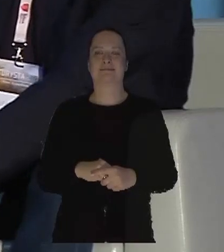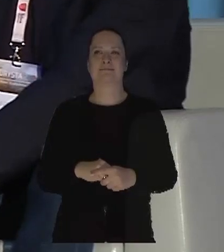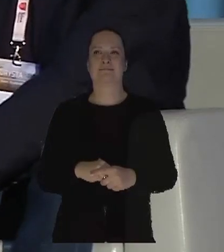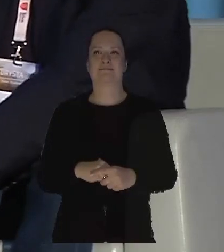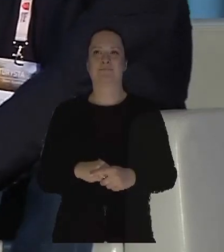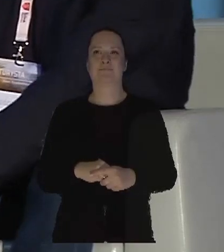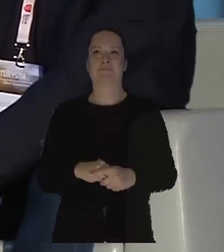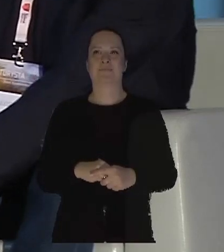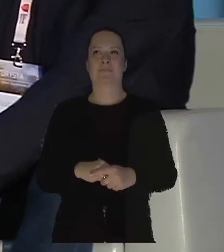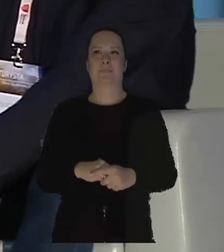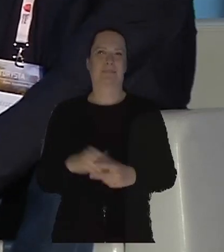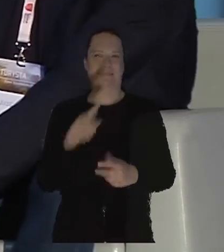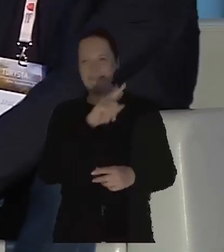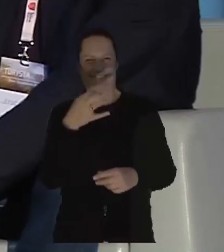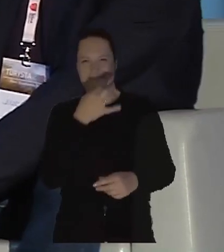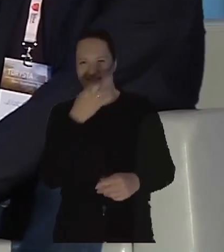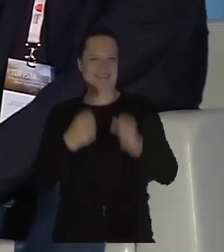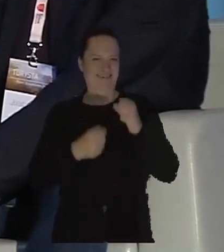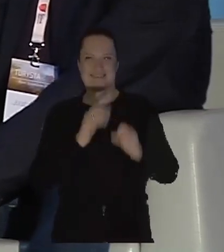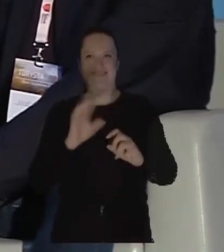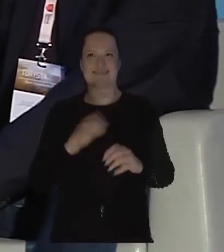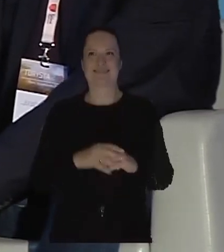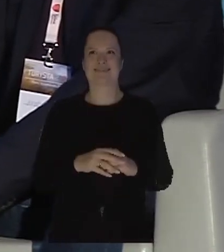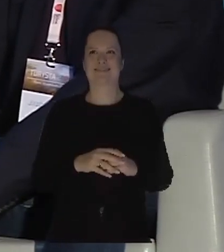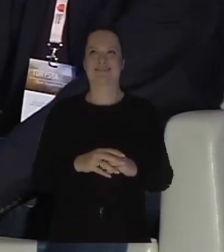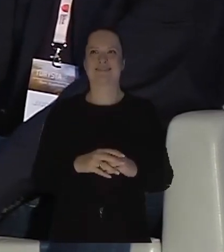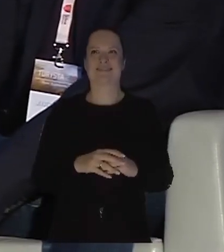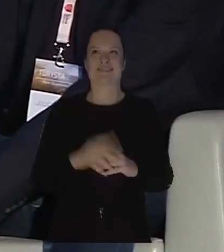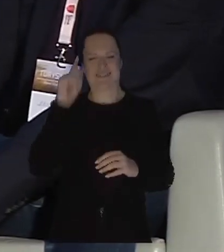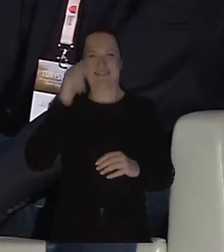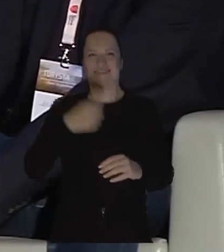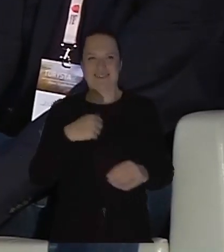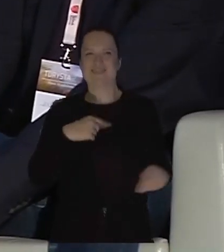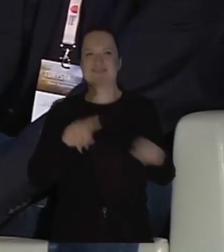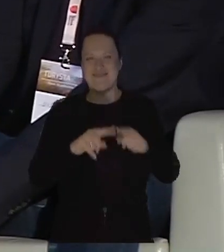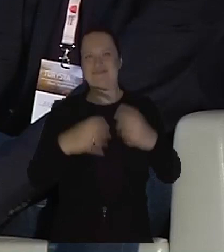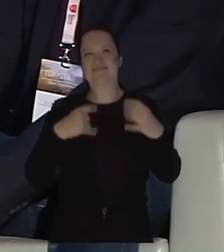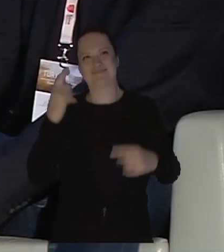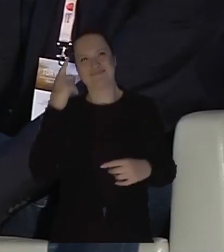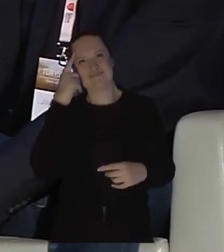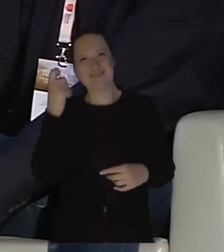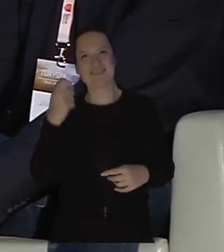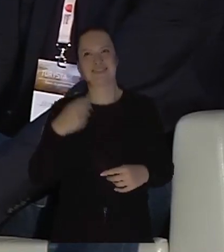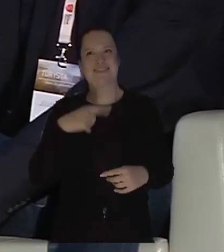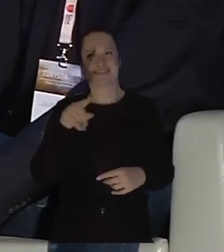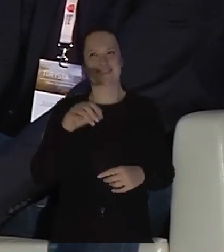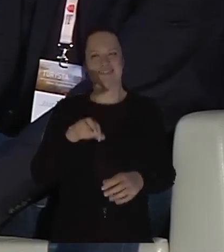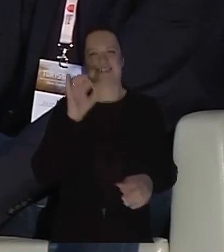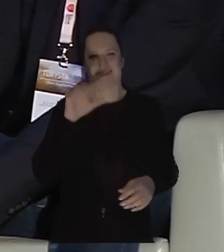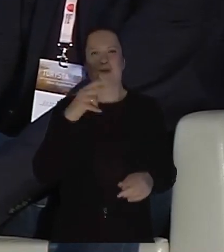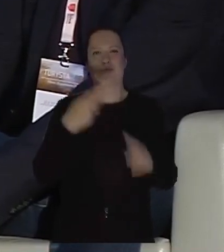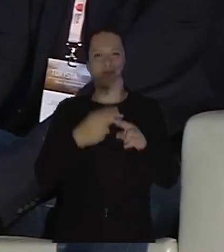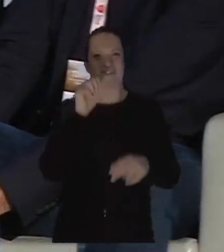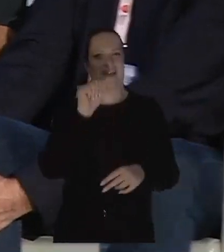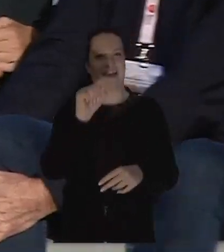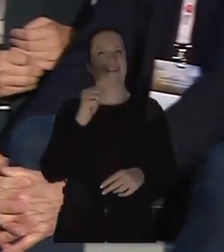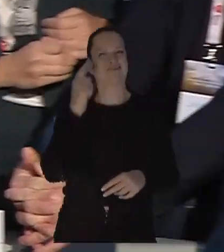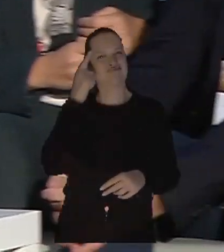Gdzie tam podchwytliwy? Niechętnie, ale się zgadzamy. Też byśmy zgadzacie obstawiali się, tak? A. Okej.